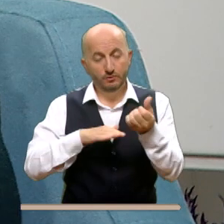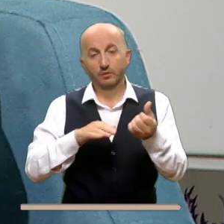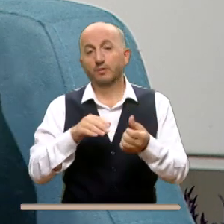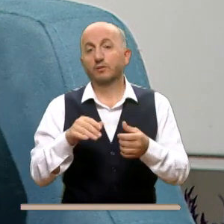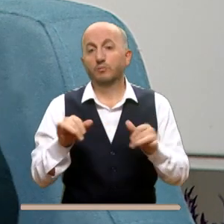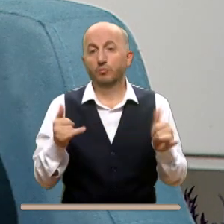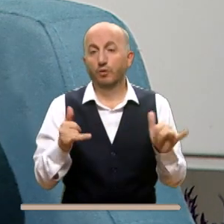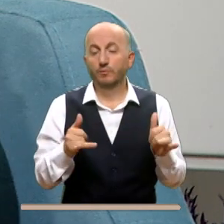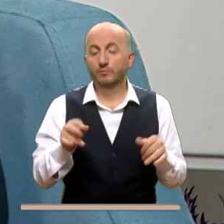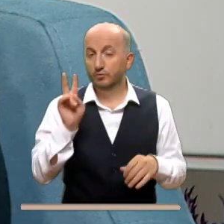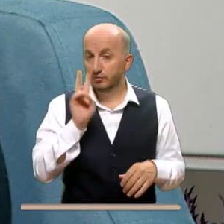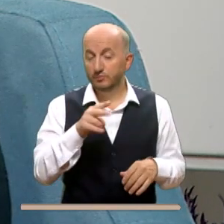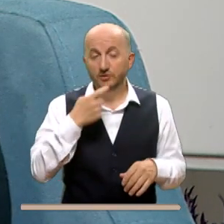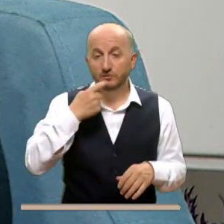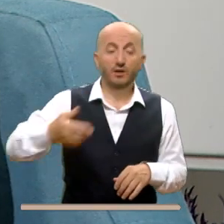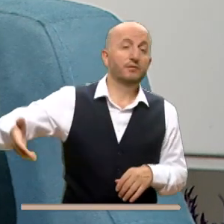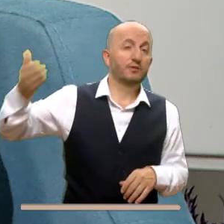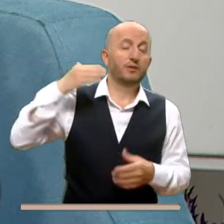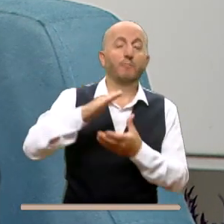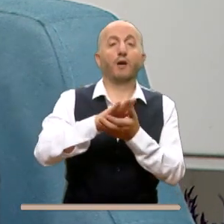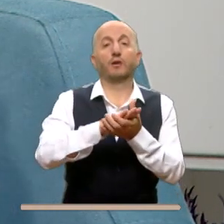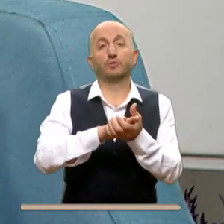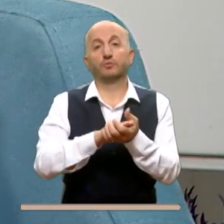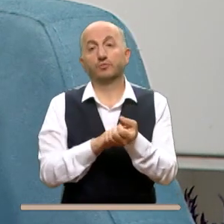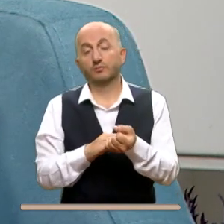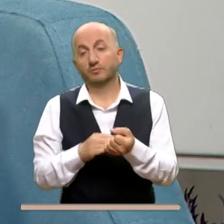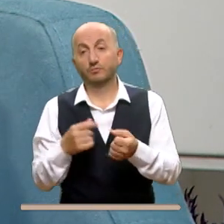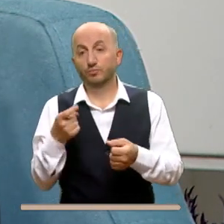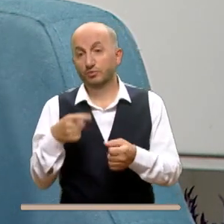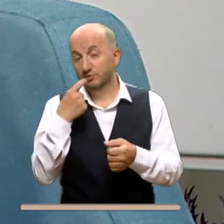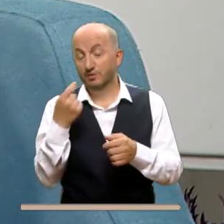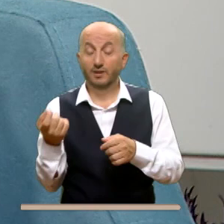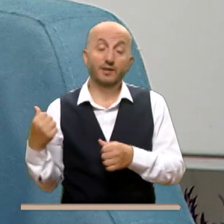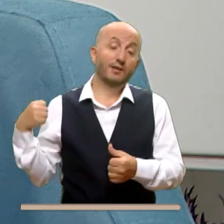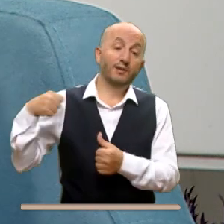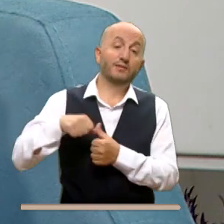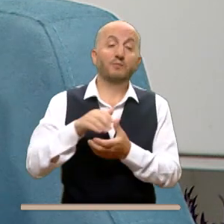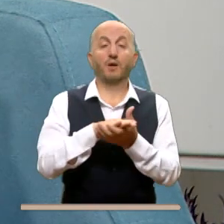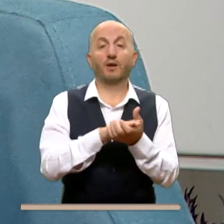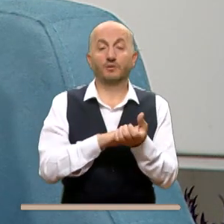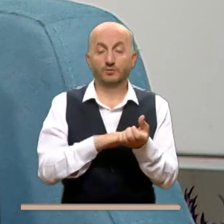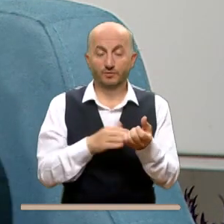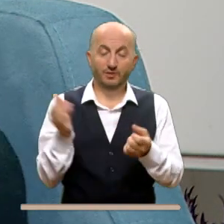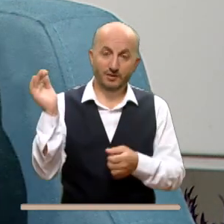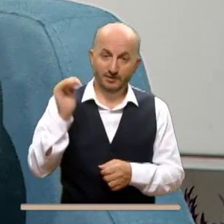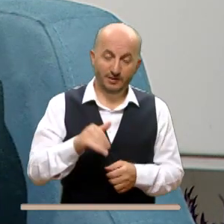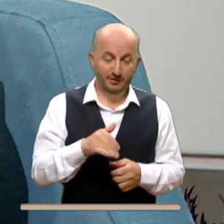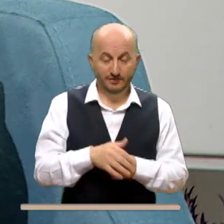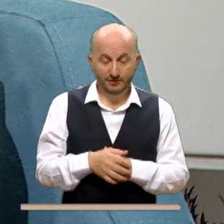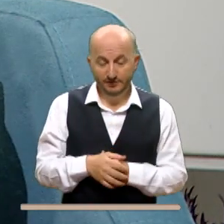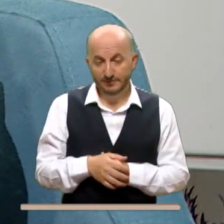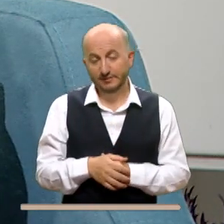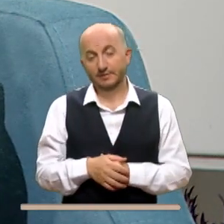Yani geçen yıl mezun ettiğimiz bir öğrencimiz bu sene tekrar mezuniyet törenine gelir. Çift anadal programından da bu sene mezun oluyordur.